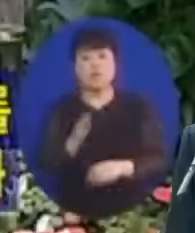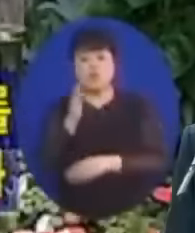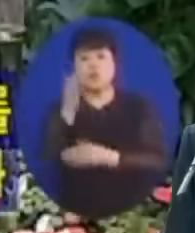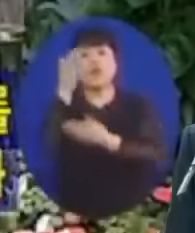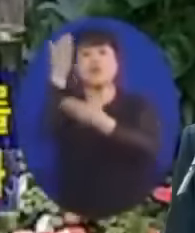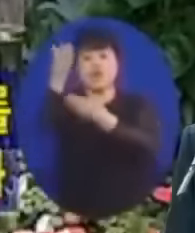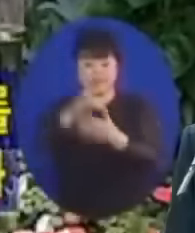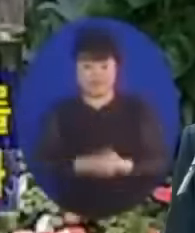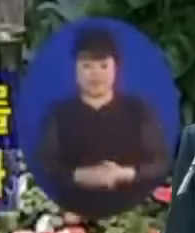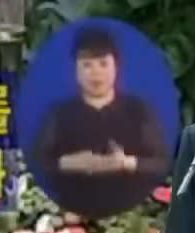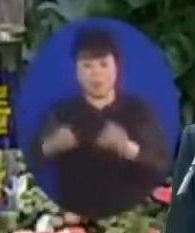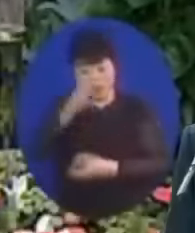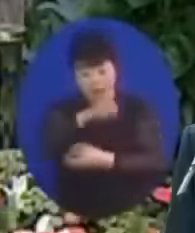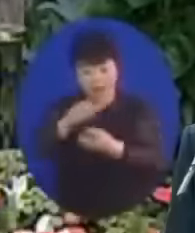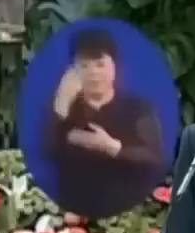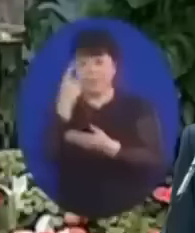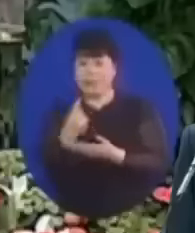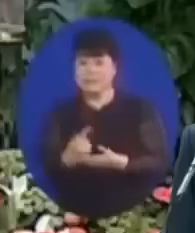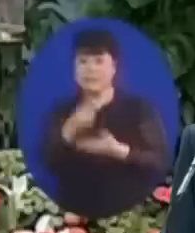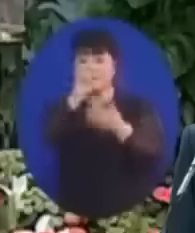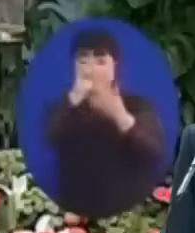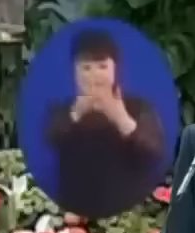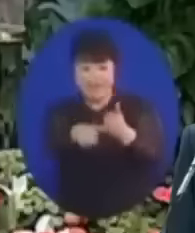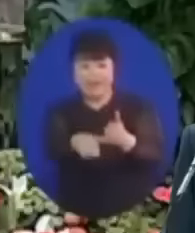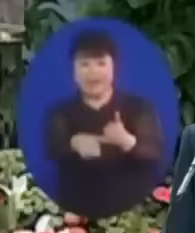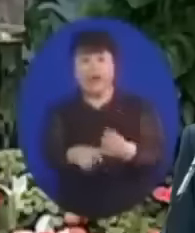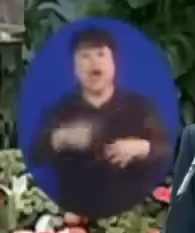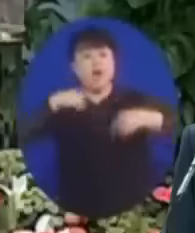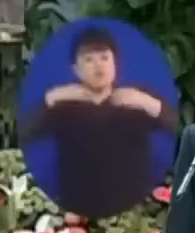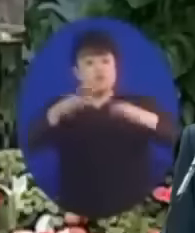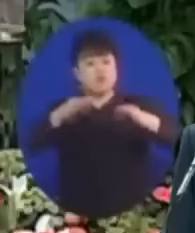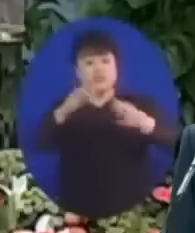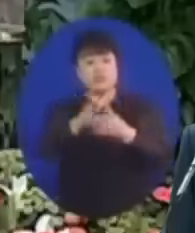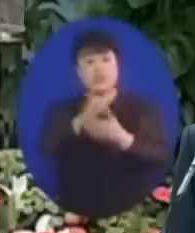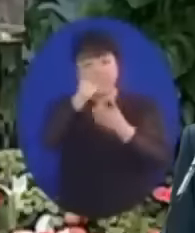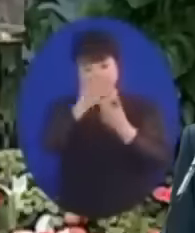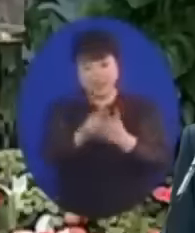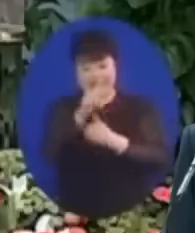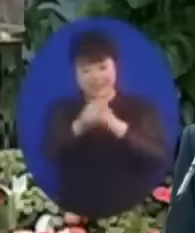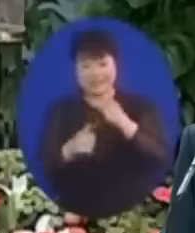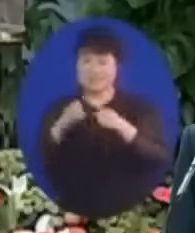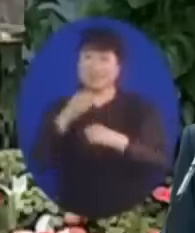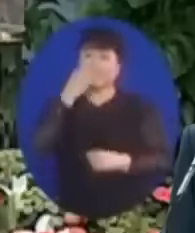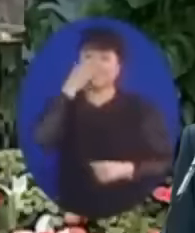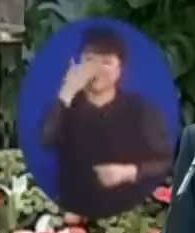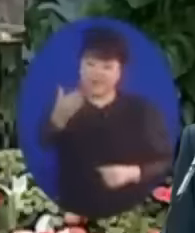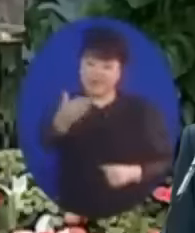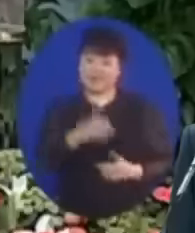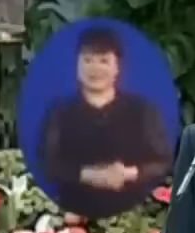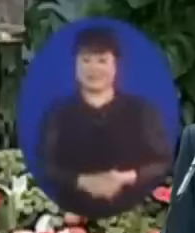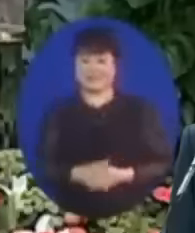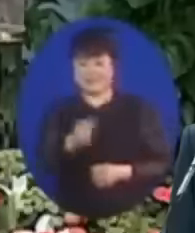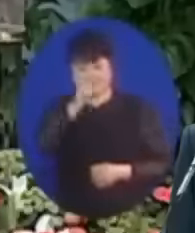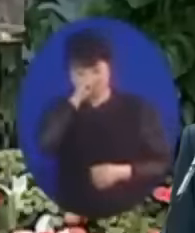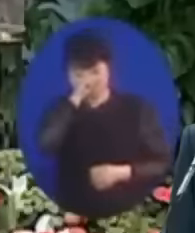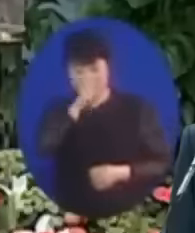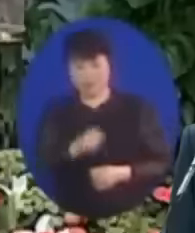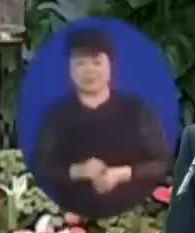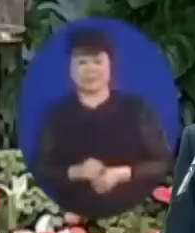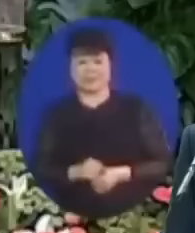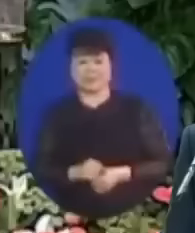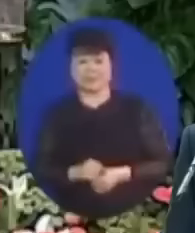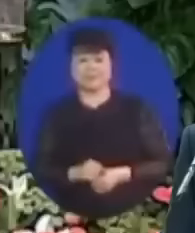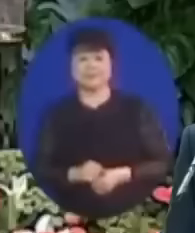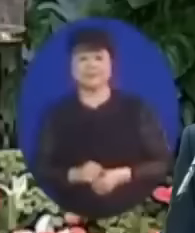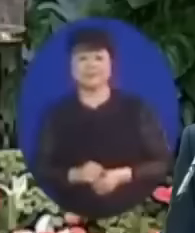영화롭게 하리라. 환난이 왔었을 때 부르짖어 기도하면 하나님이 응답하시는 것입니다. 좋은 번뇌는